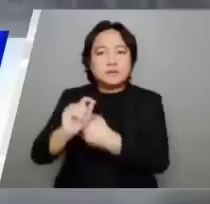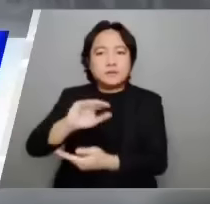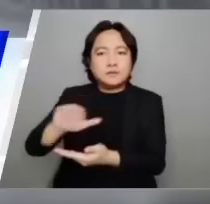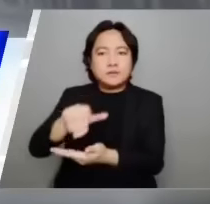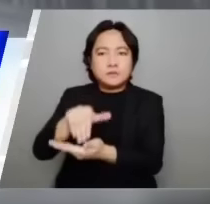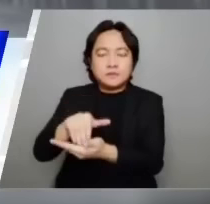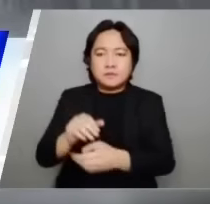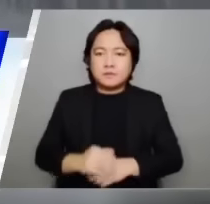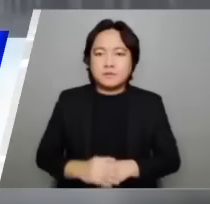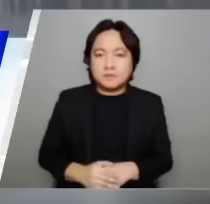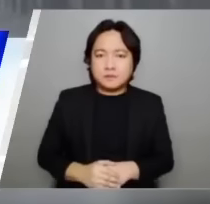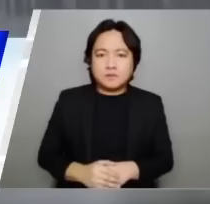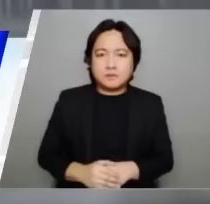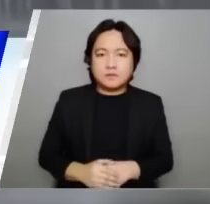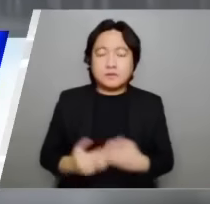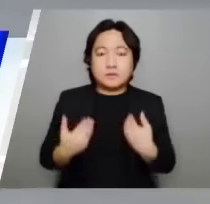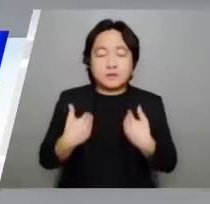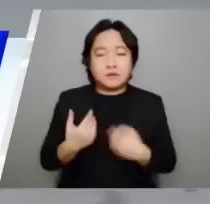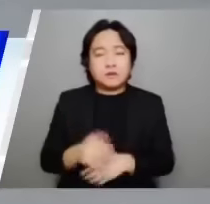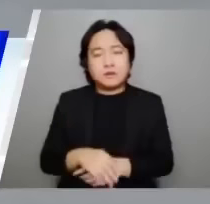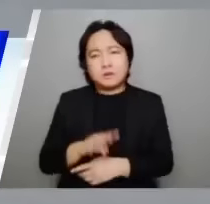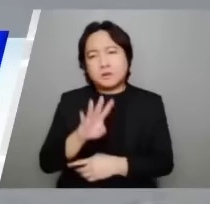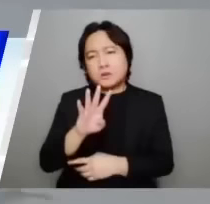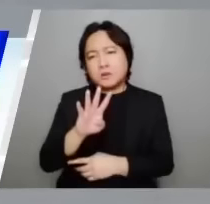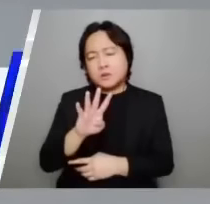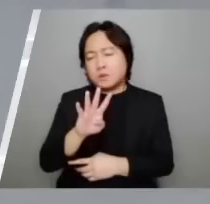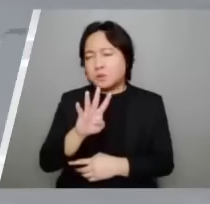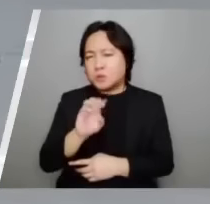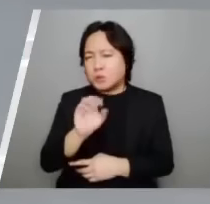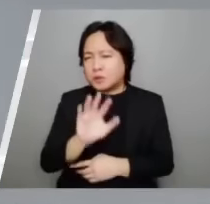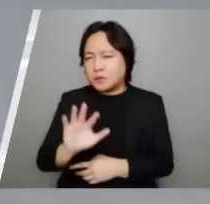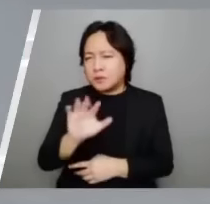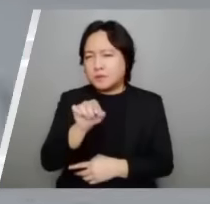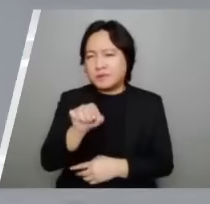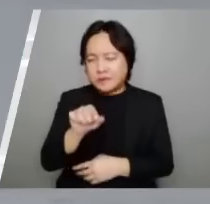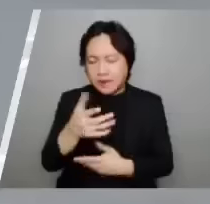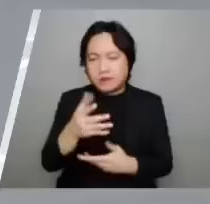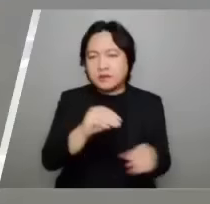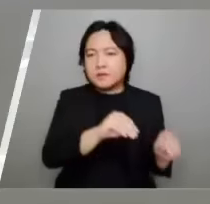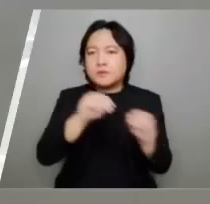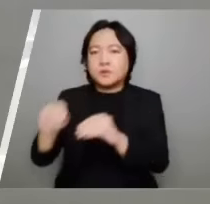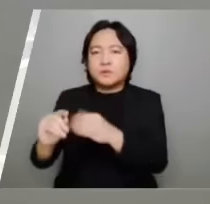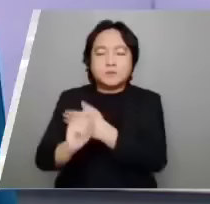ang 45 evacuation center sa Marikina para sa lahat ng gustong lumikas.